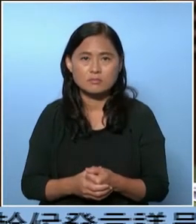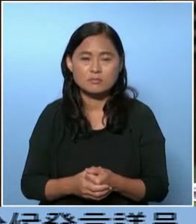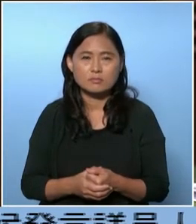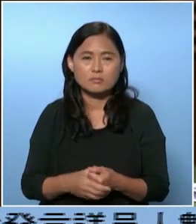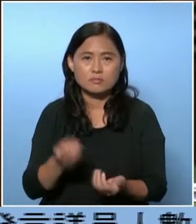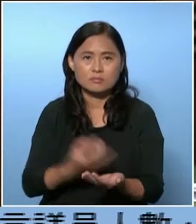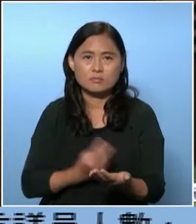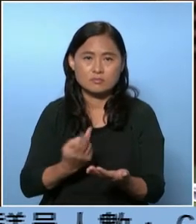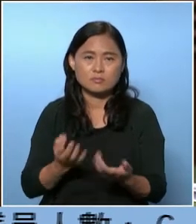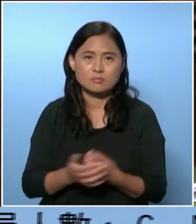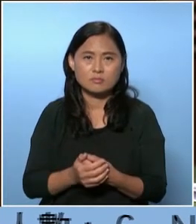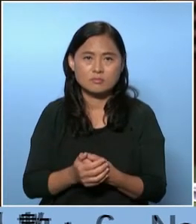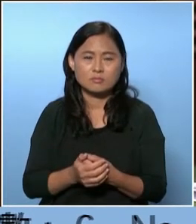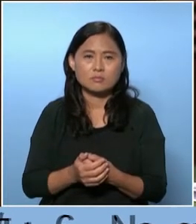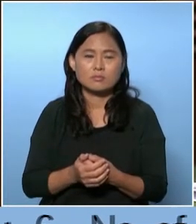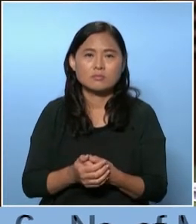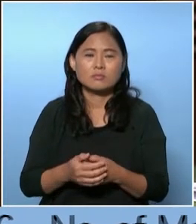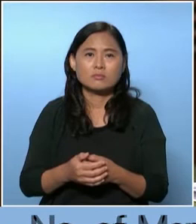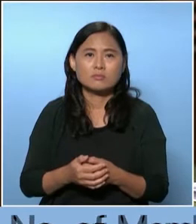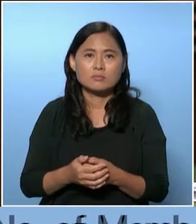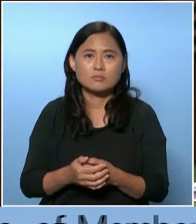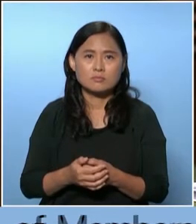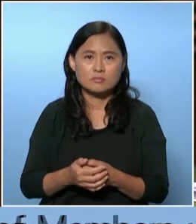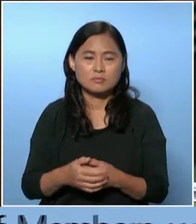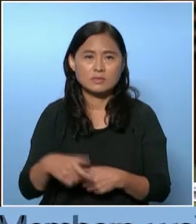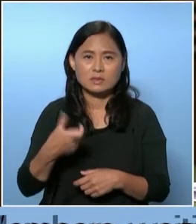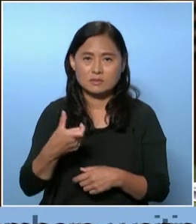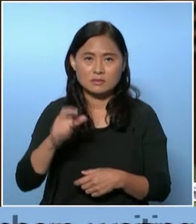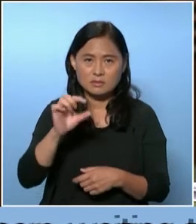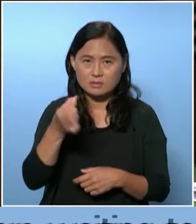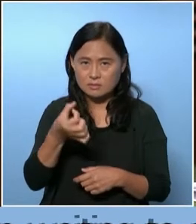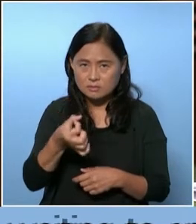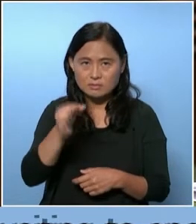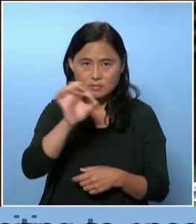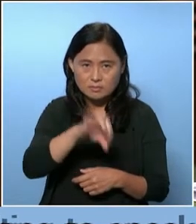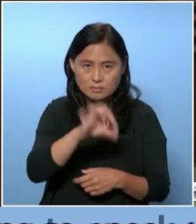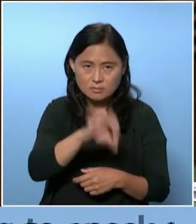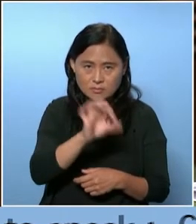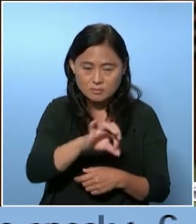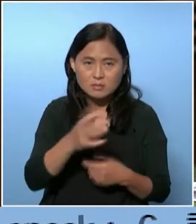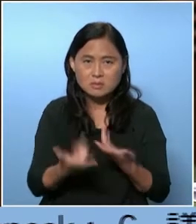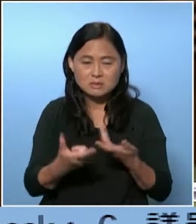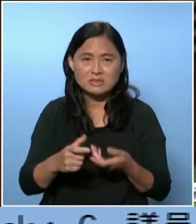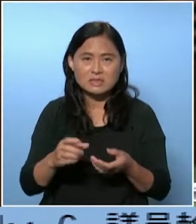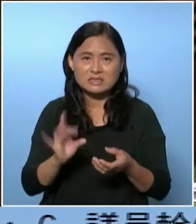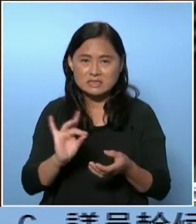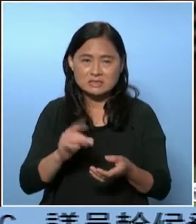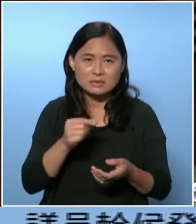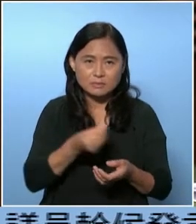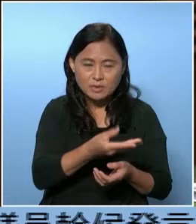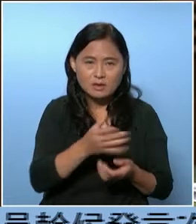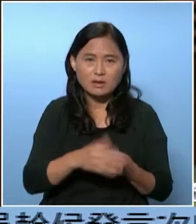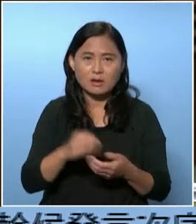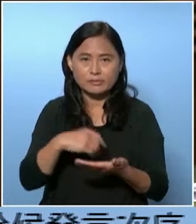都是廢除了一些與使用現金、硬幣或者是紙幣繳付泊車費有關的過時的條